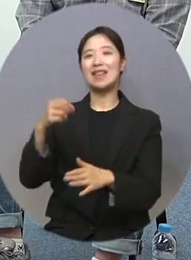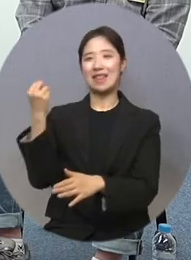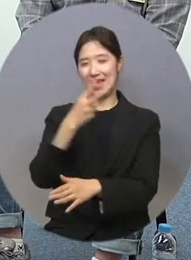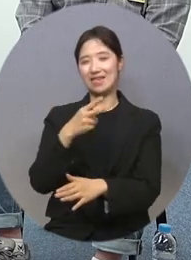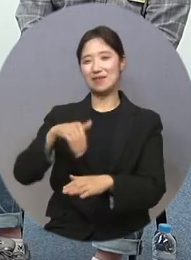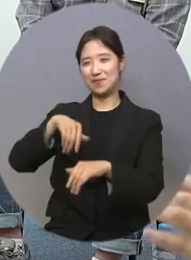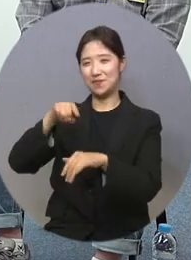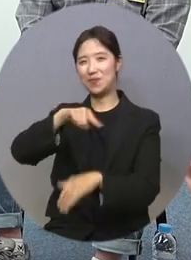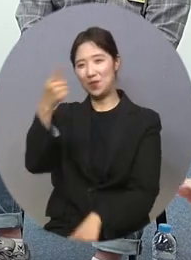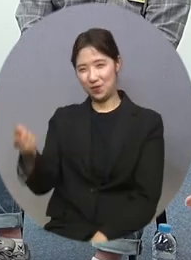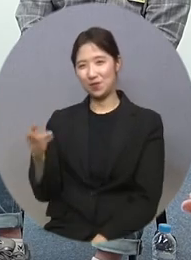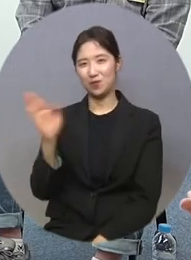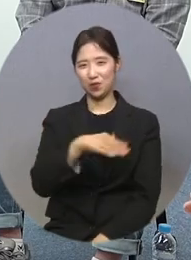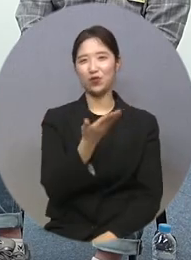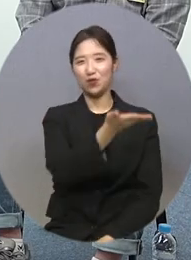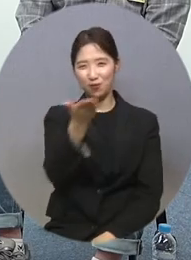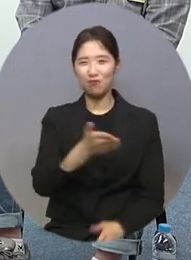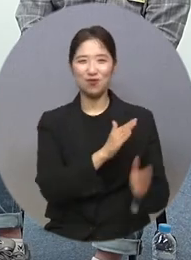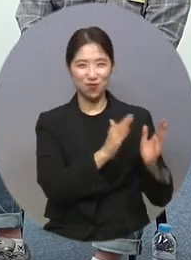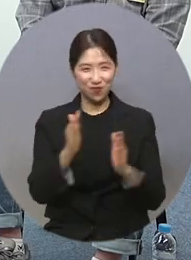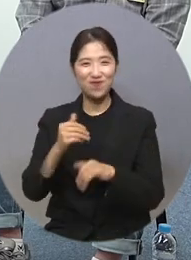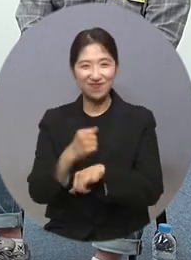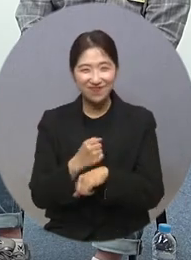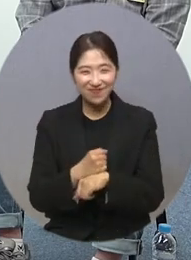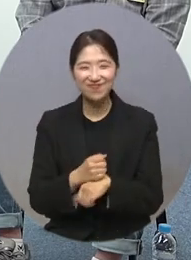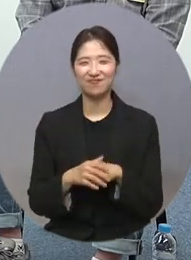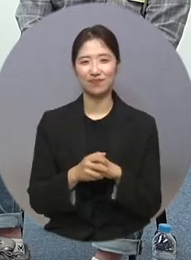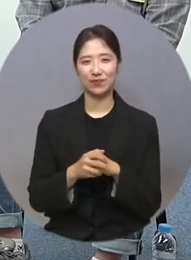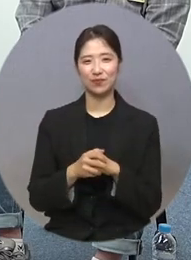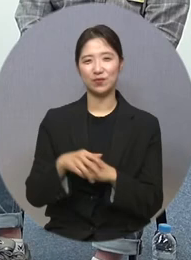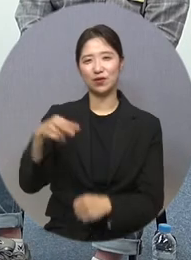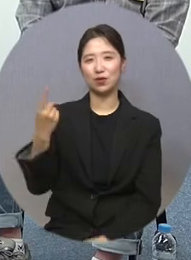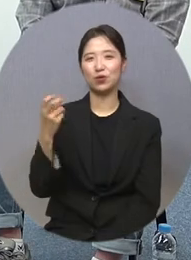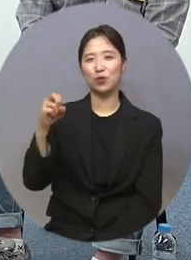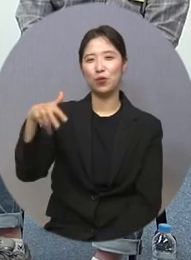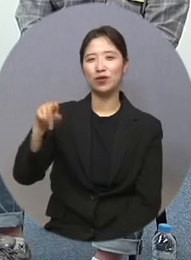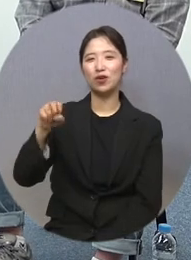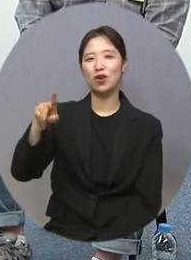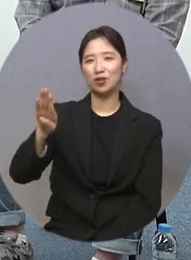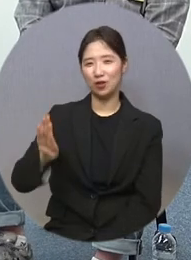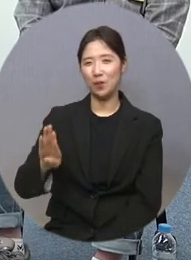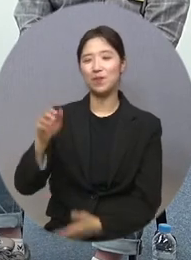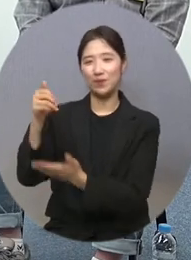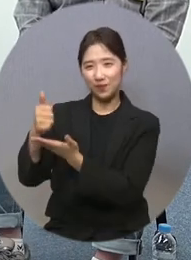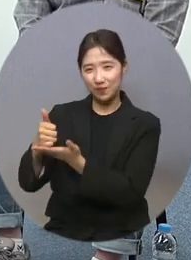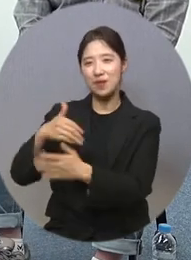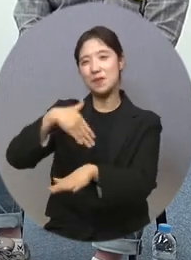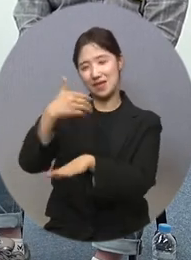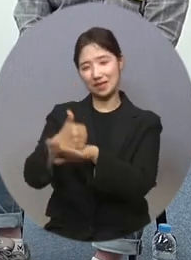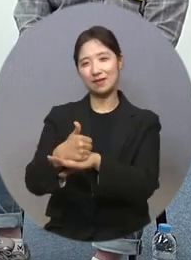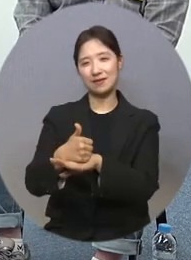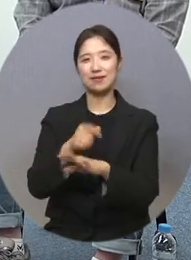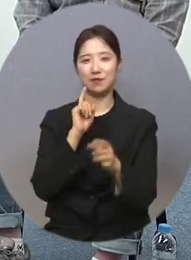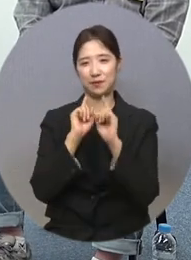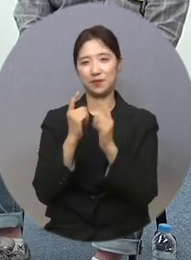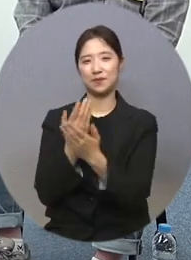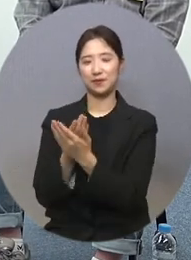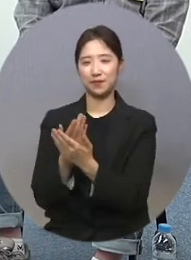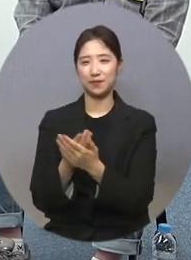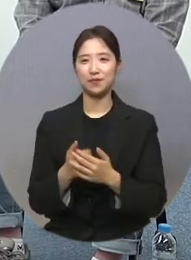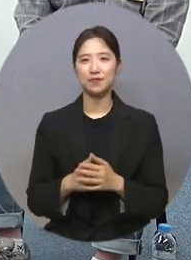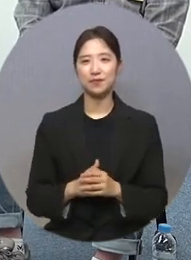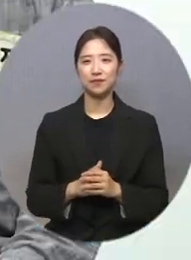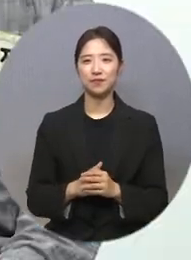드릴게요. 먼저 준비하실 시간적 여유가 있으신 겁니다. 우리 송정섭님부터 이제 마지막으로 뭐 말씀 좀